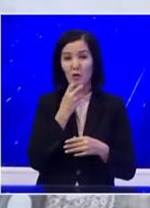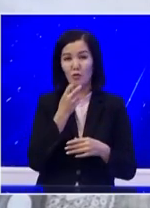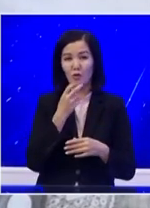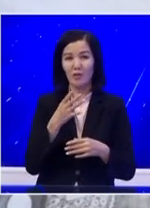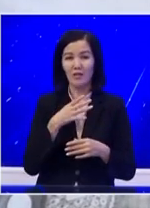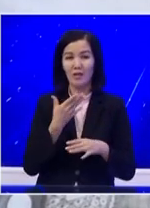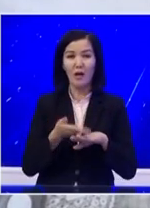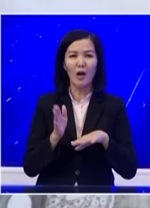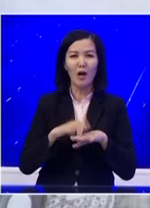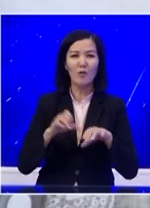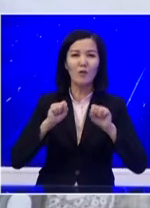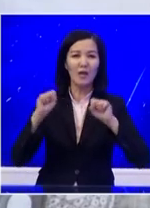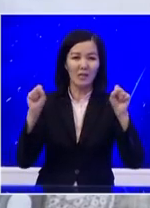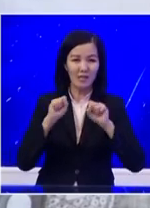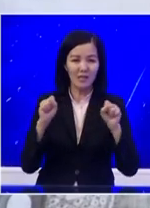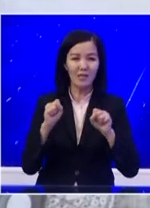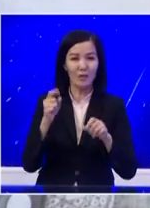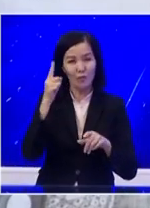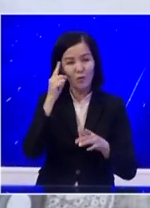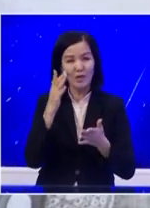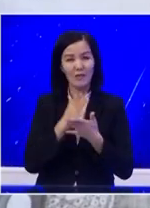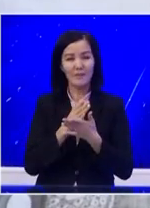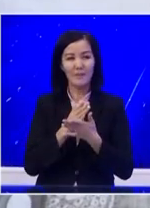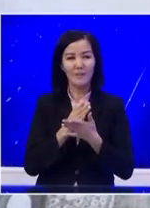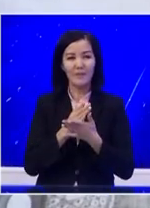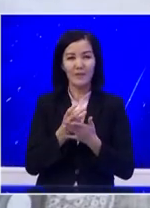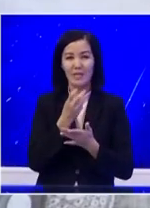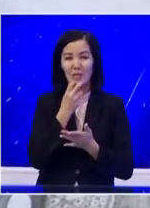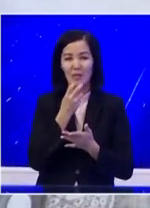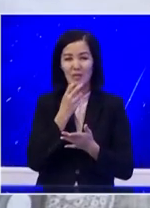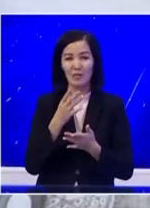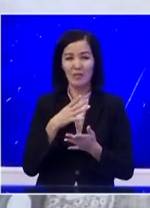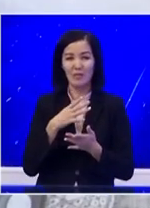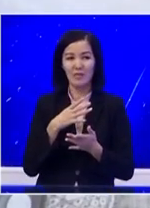түр деген ауыр атлетика екенде жаңағындай. Саңағы